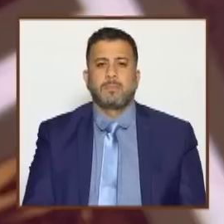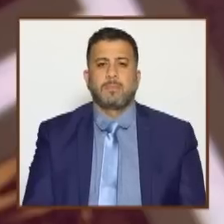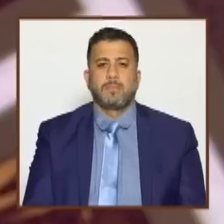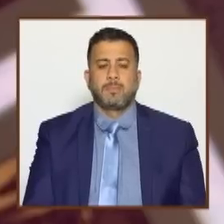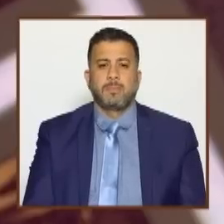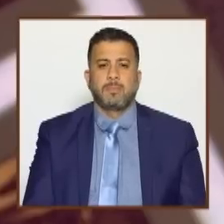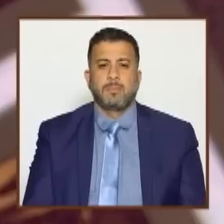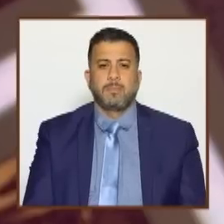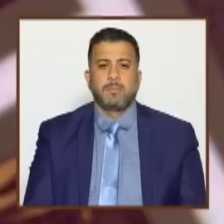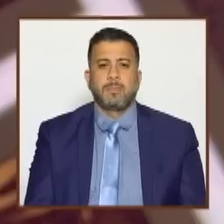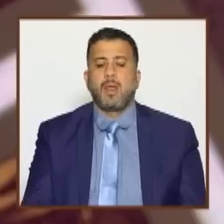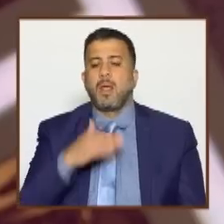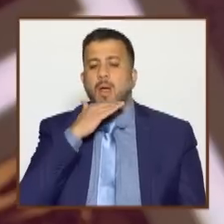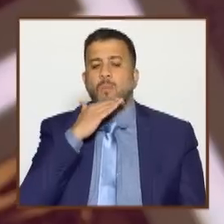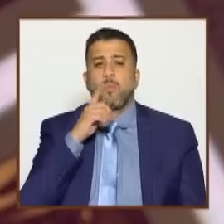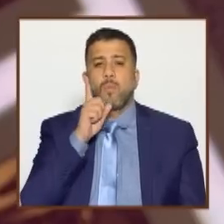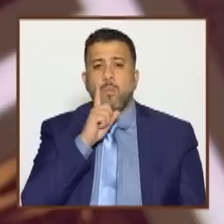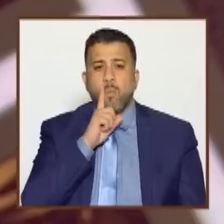الوالدين راح مثلا اذا عرفوا انه